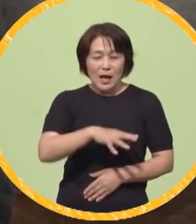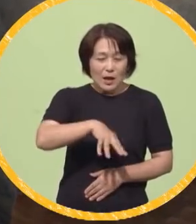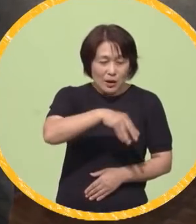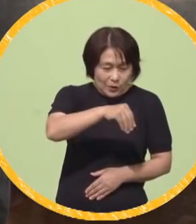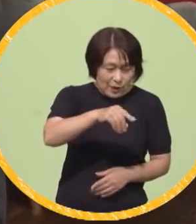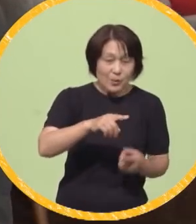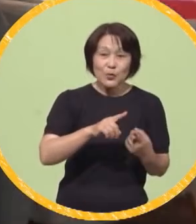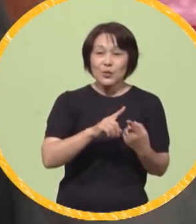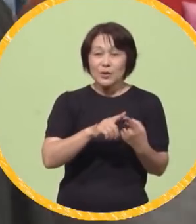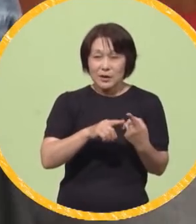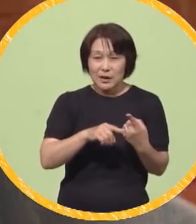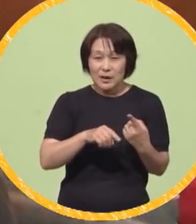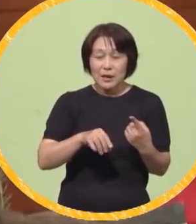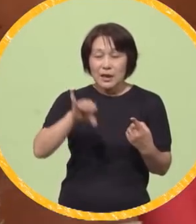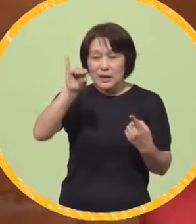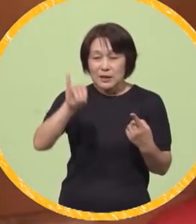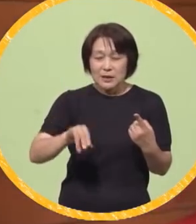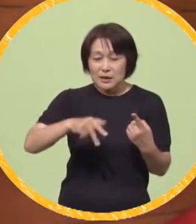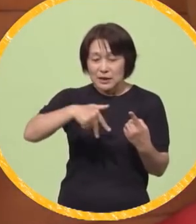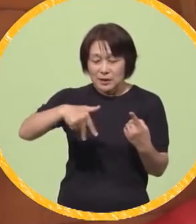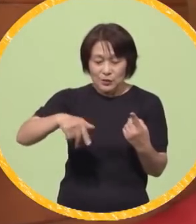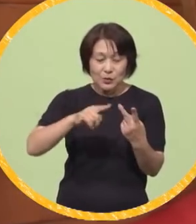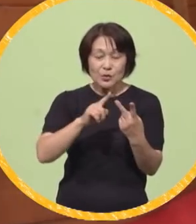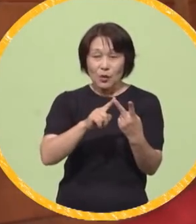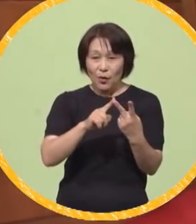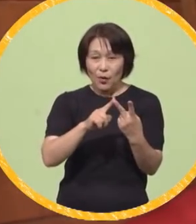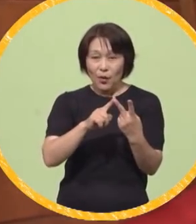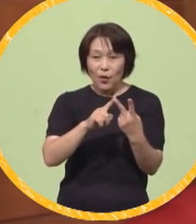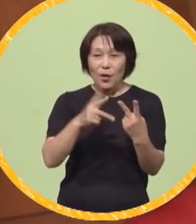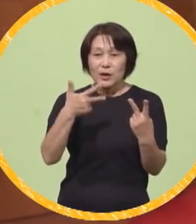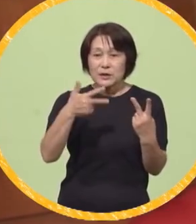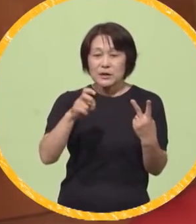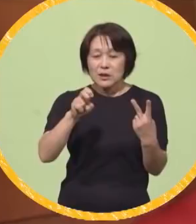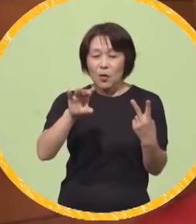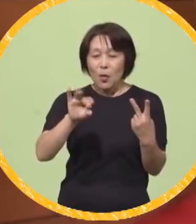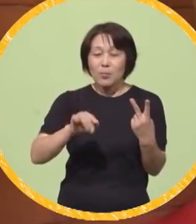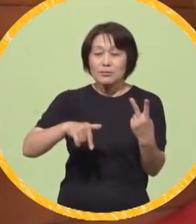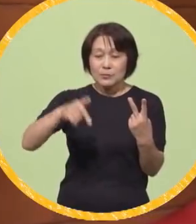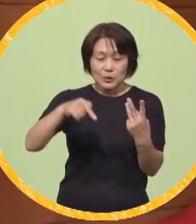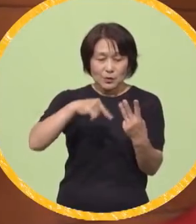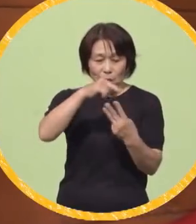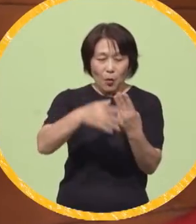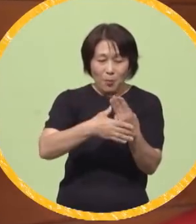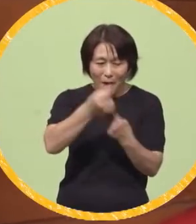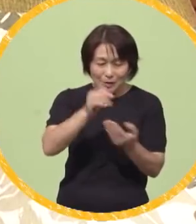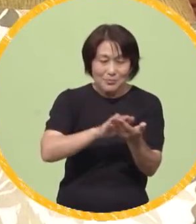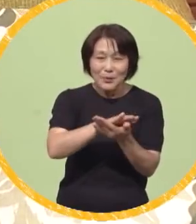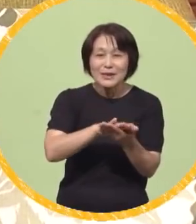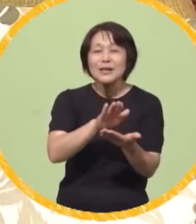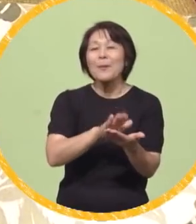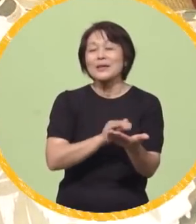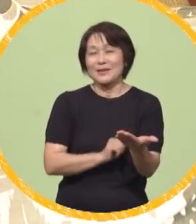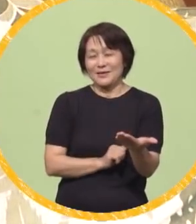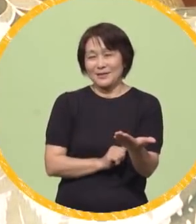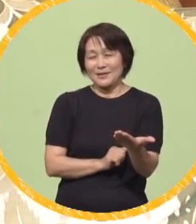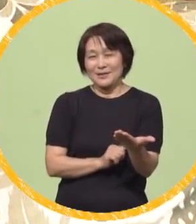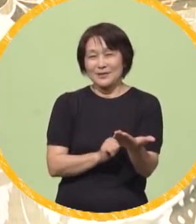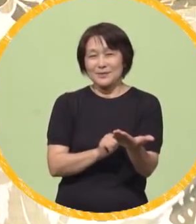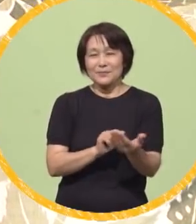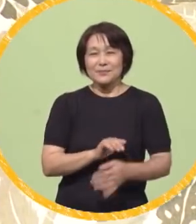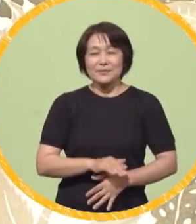にマスカルポーネチーズとメープルシロップを混ぜて作ってるんですよ。 う